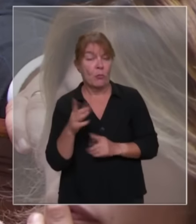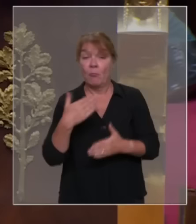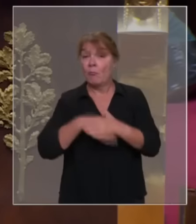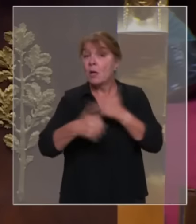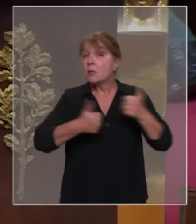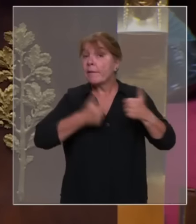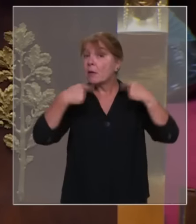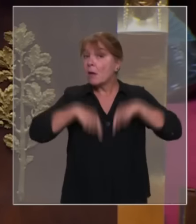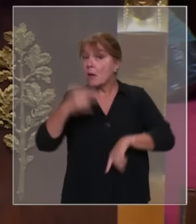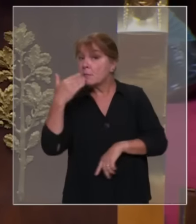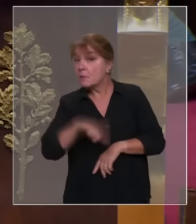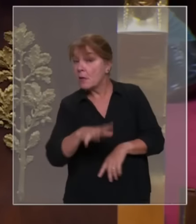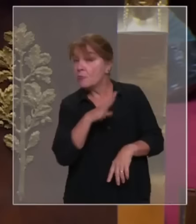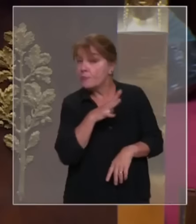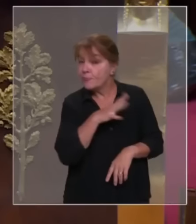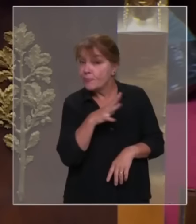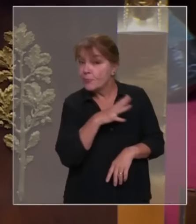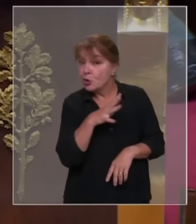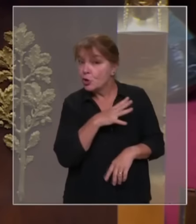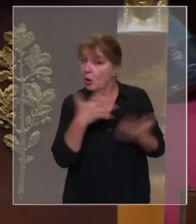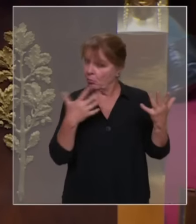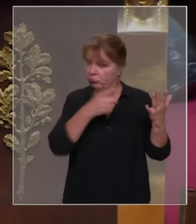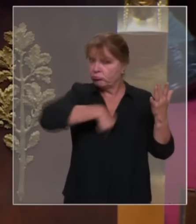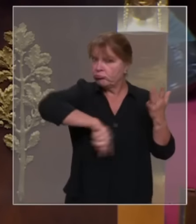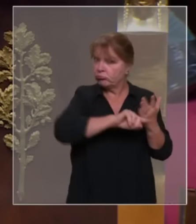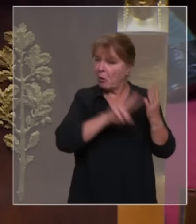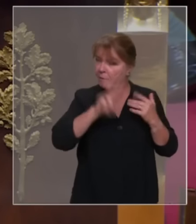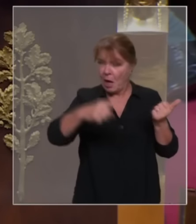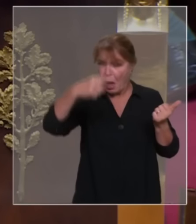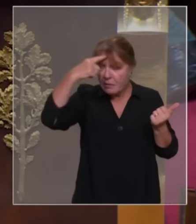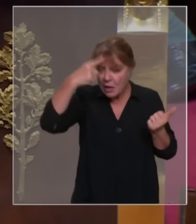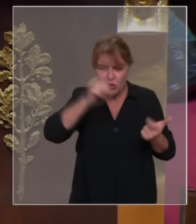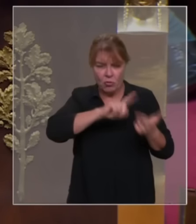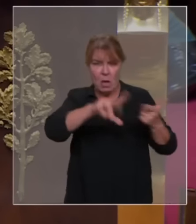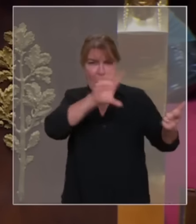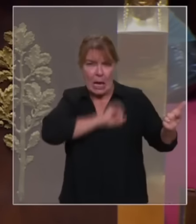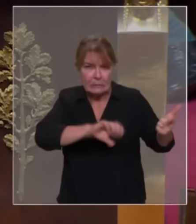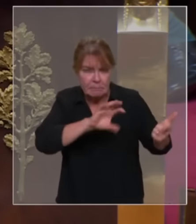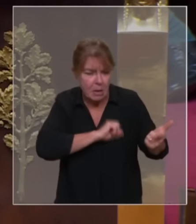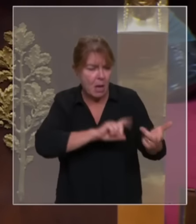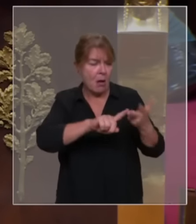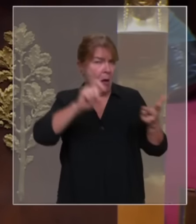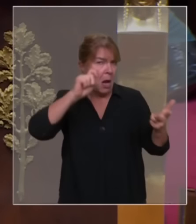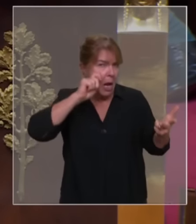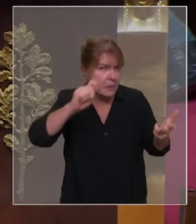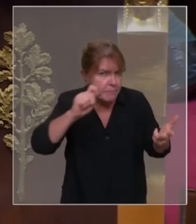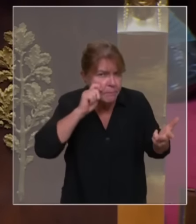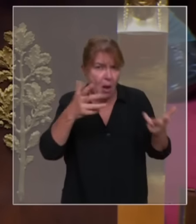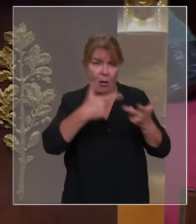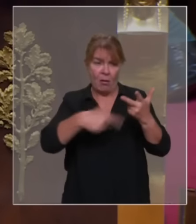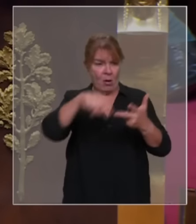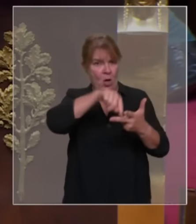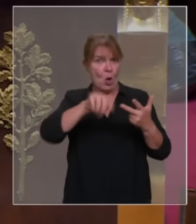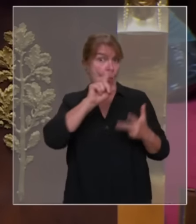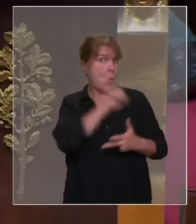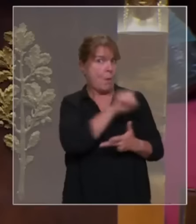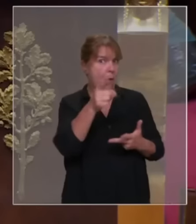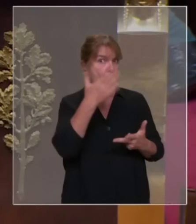Il y a dans les services de l'État, de l'intelligence, de l'expertise, qui peuvent être utilisées, mieux